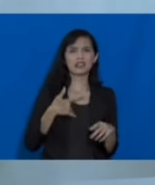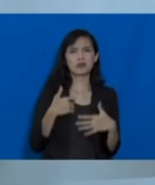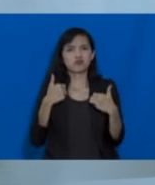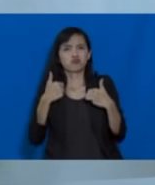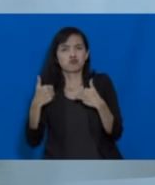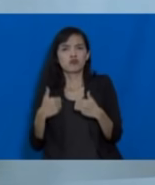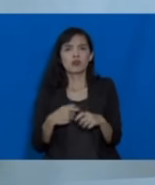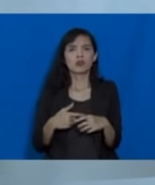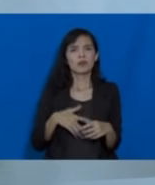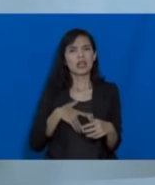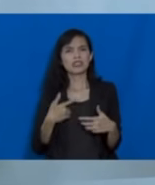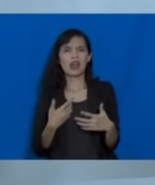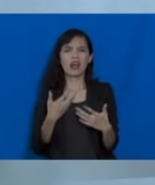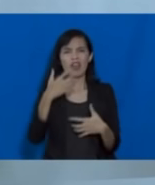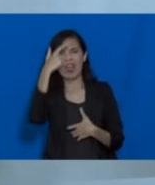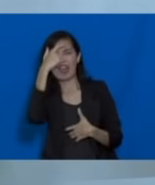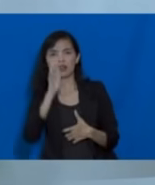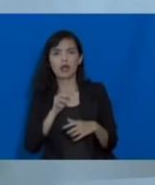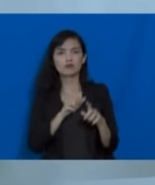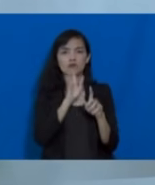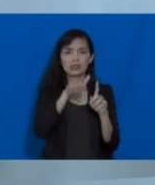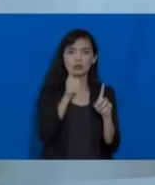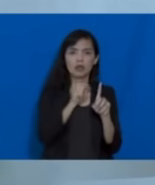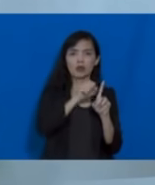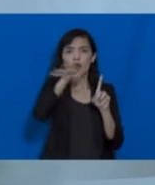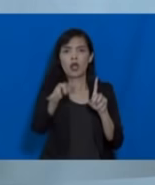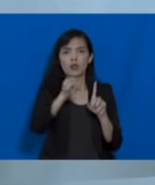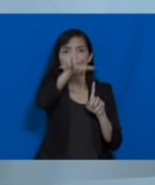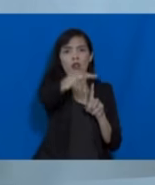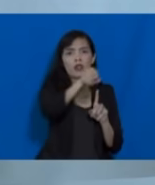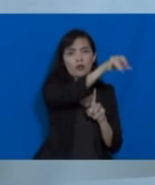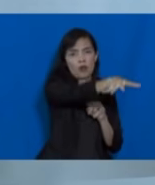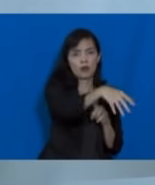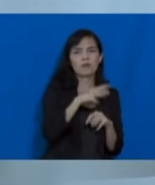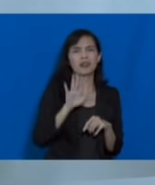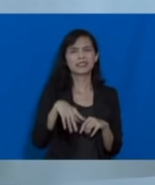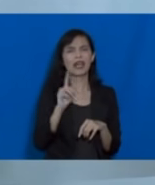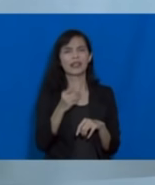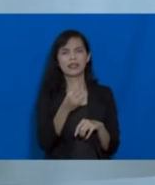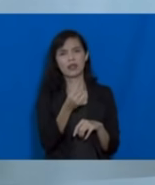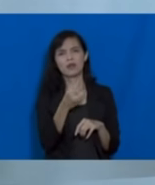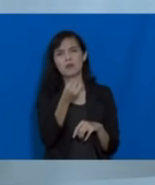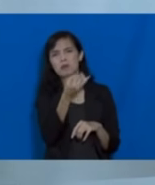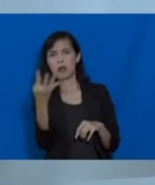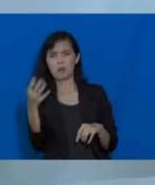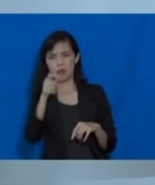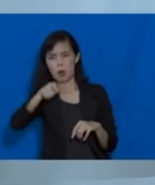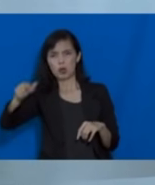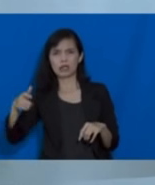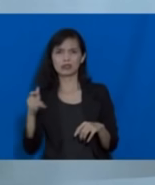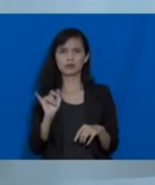berada ditengah-tengah kita Hai masih ada sebagian dari kita yang